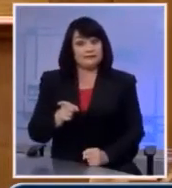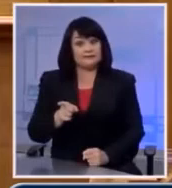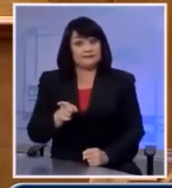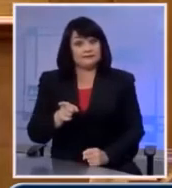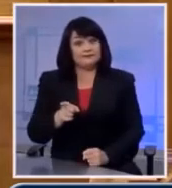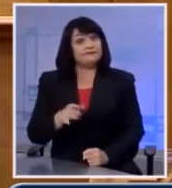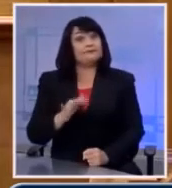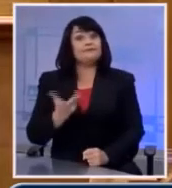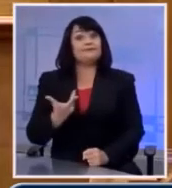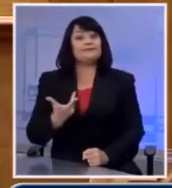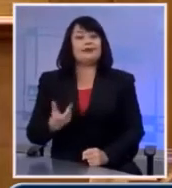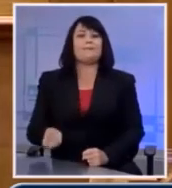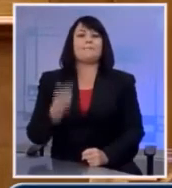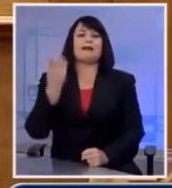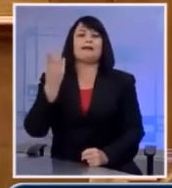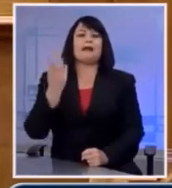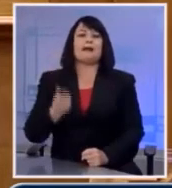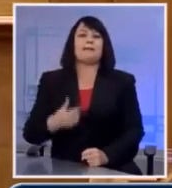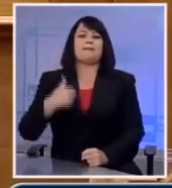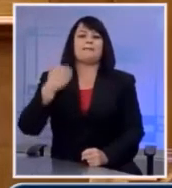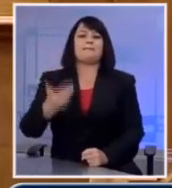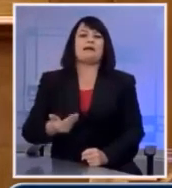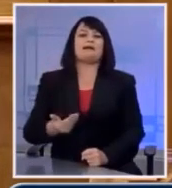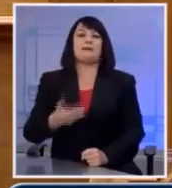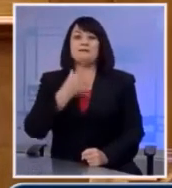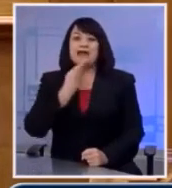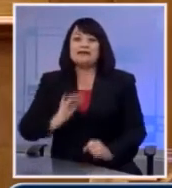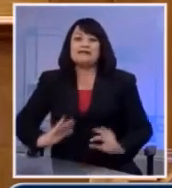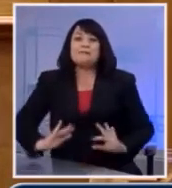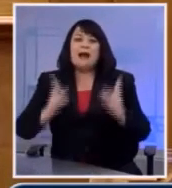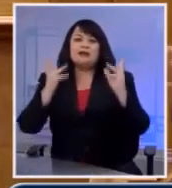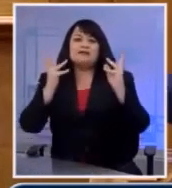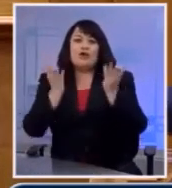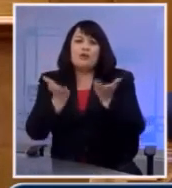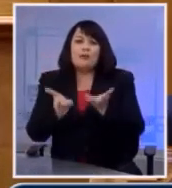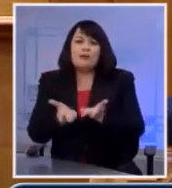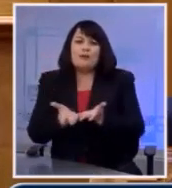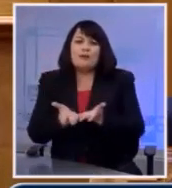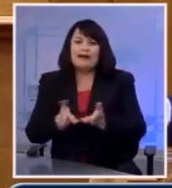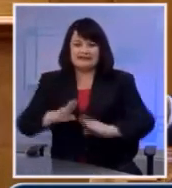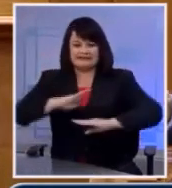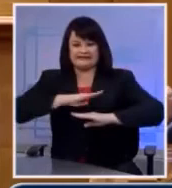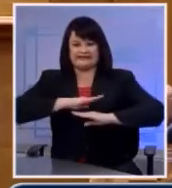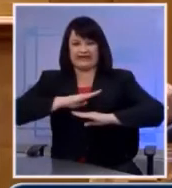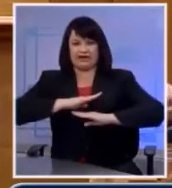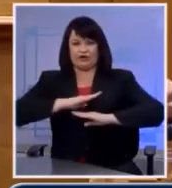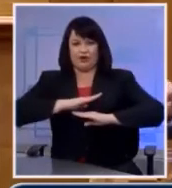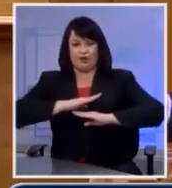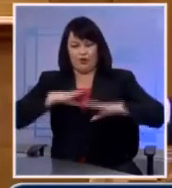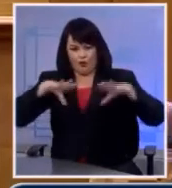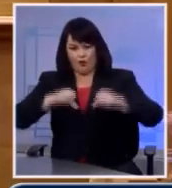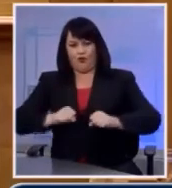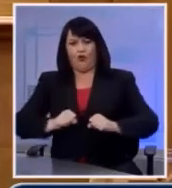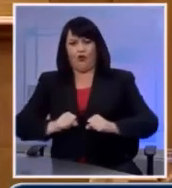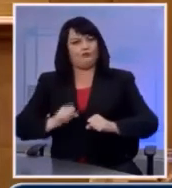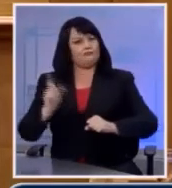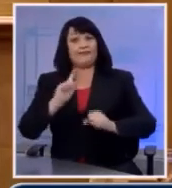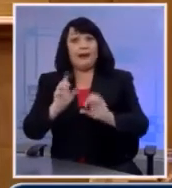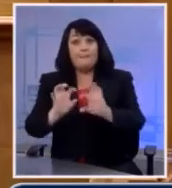μιας μεταμοντέρνας μορφής πραξικοπήματος. Όχι στρατιωτικού, αλλά